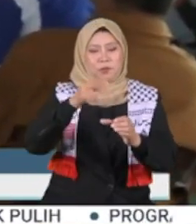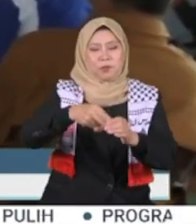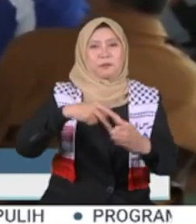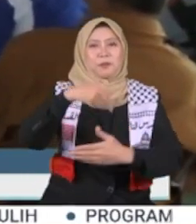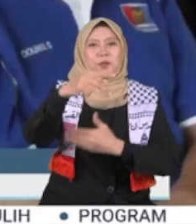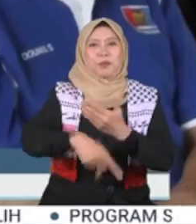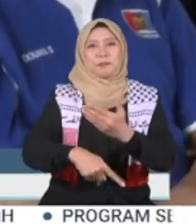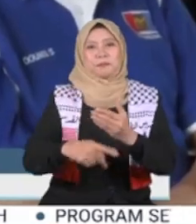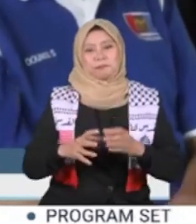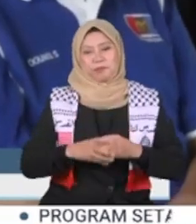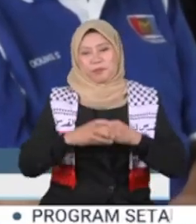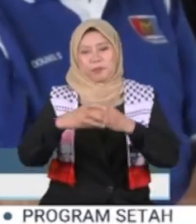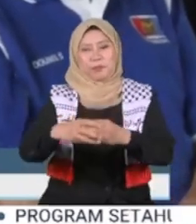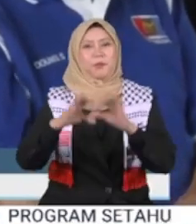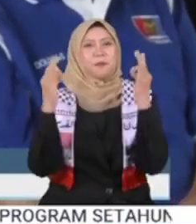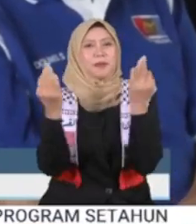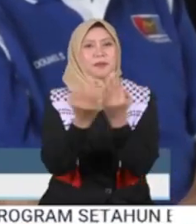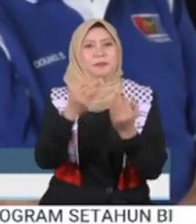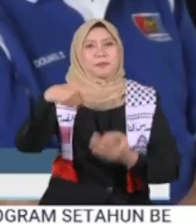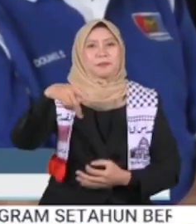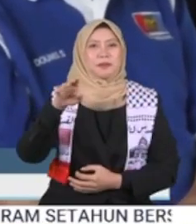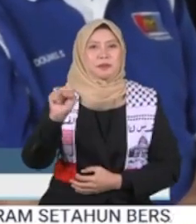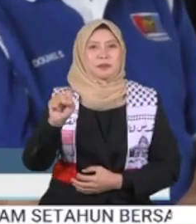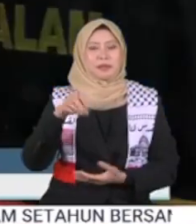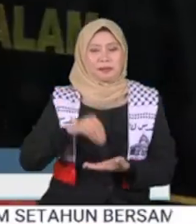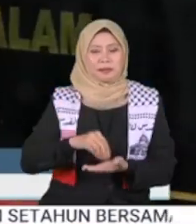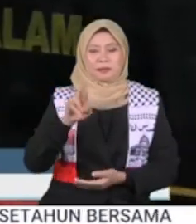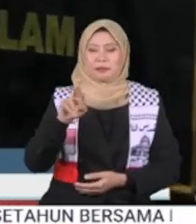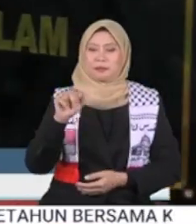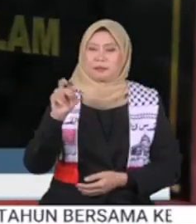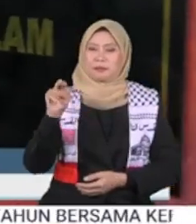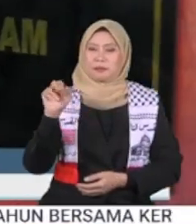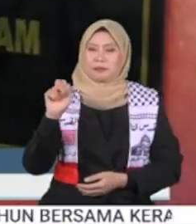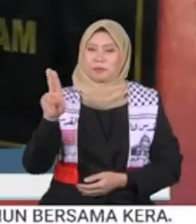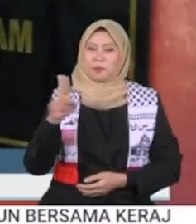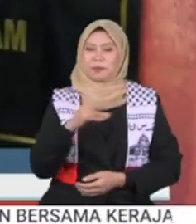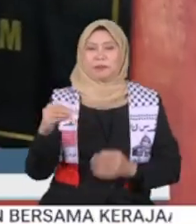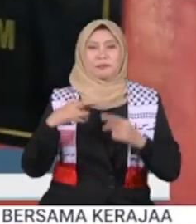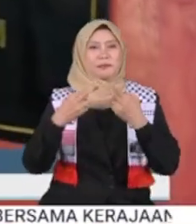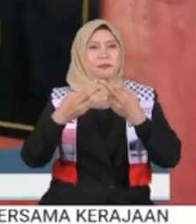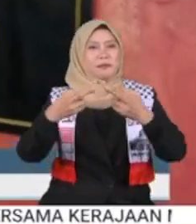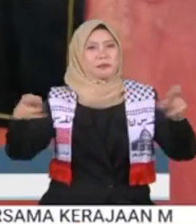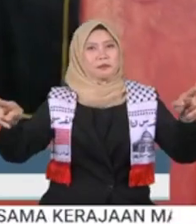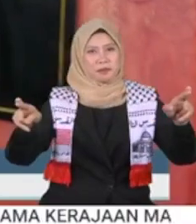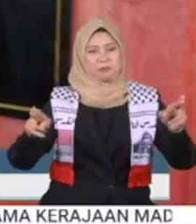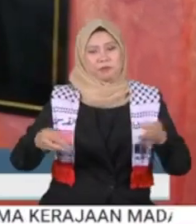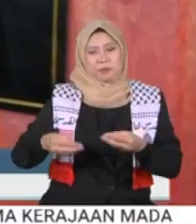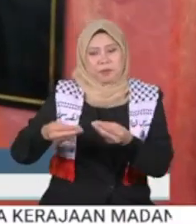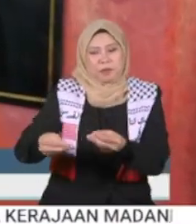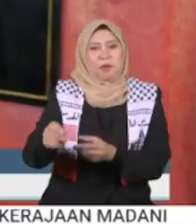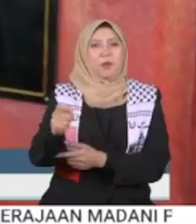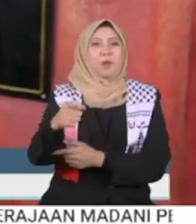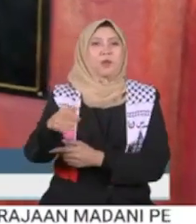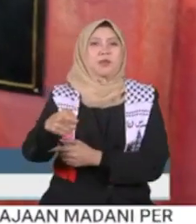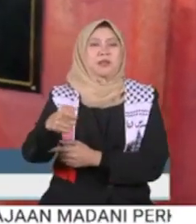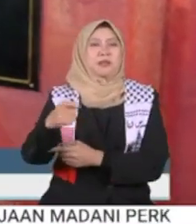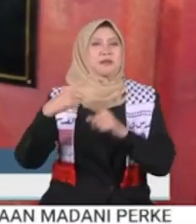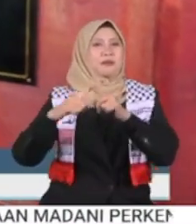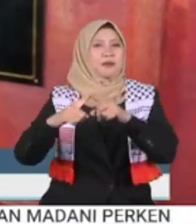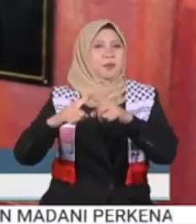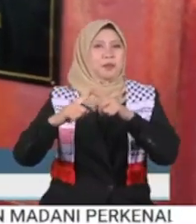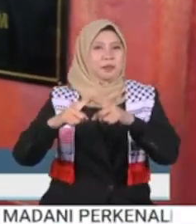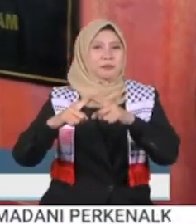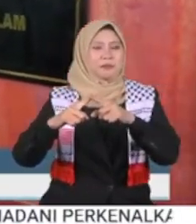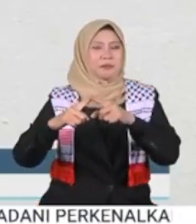jelah kelu PBS di kampung kirokot Ranau dan menyempurnakan simbolik penyerahan kunci dewan Mini